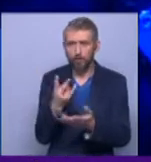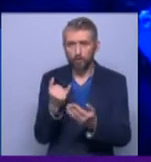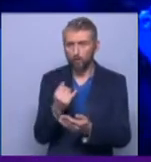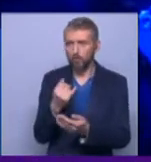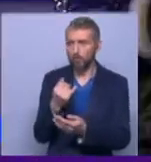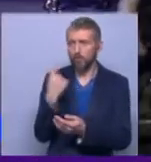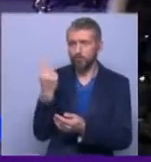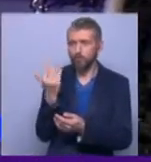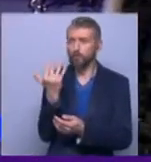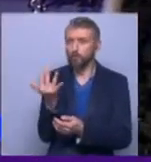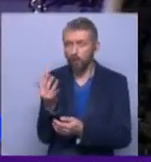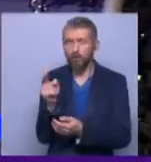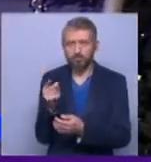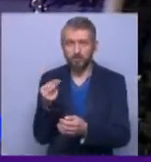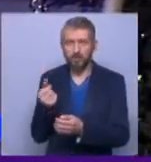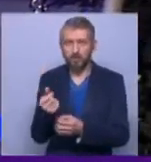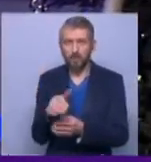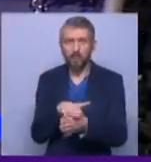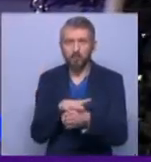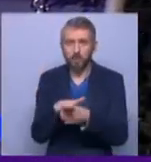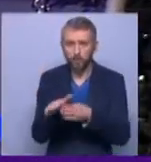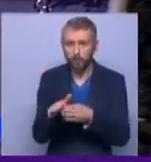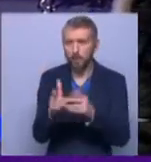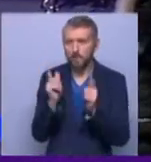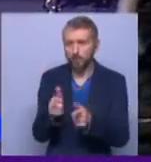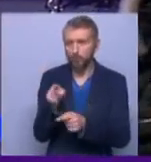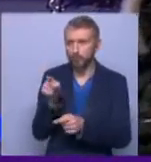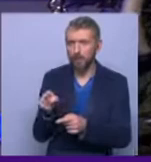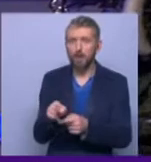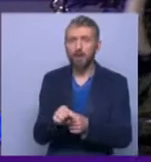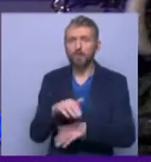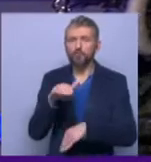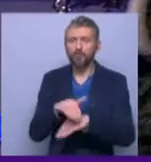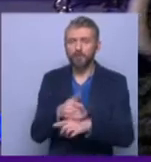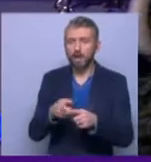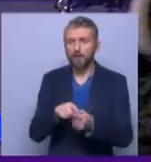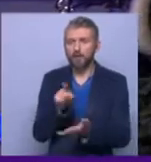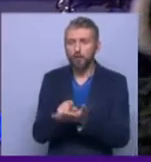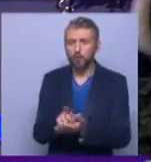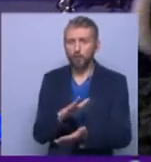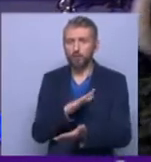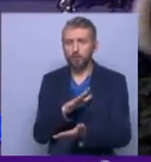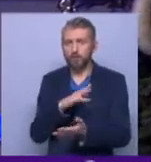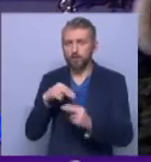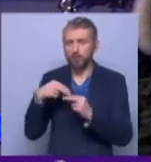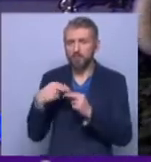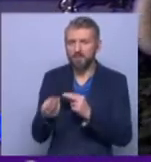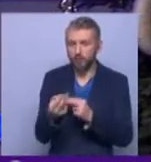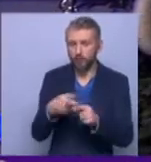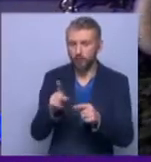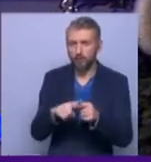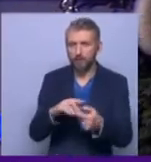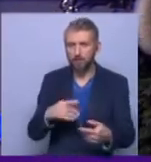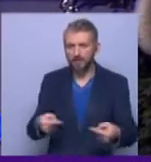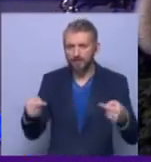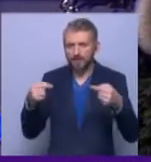показаниям счетчика. В данном, абсолютно соглашусь с Андреем, то есть по большому счету это должно было быть компенсировано, вот это вот приведение